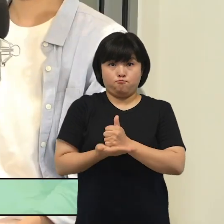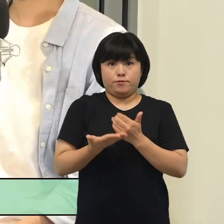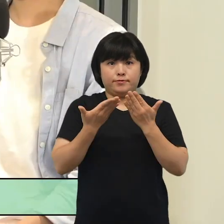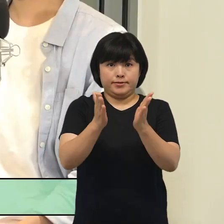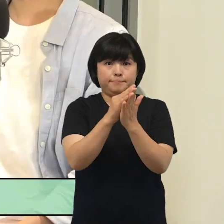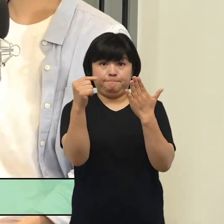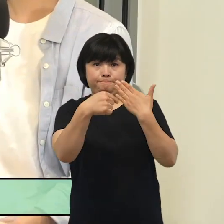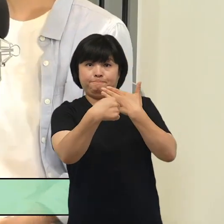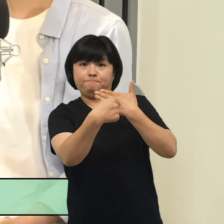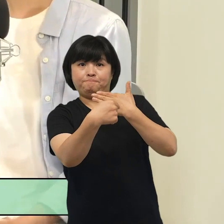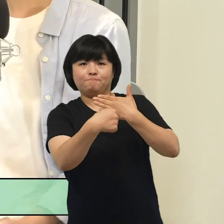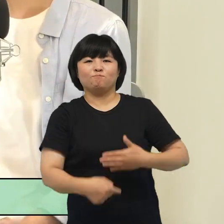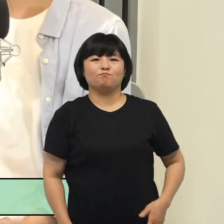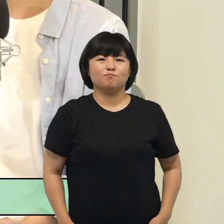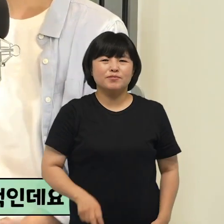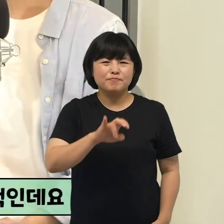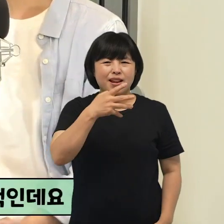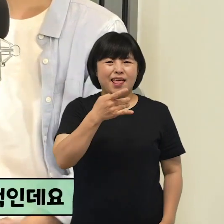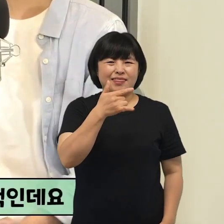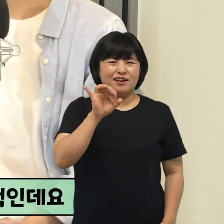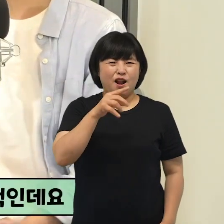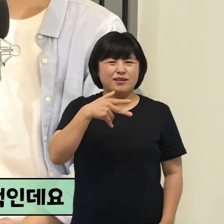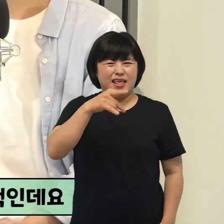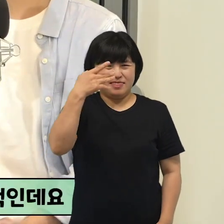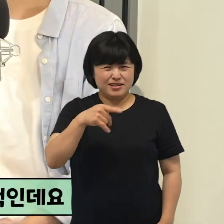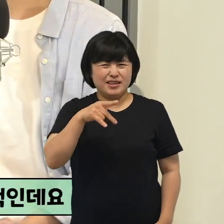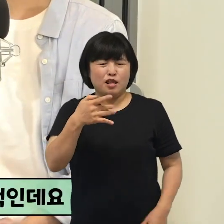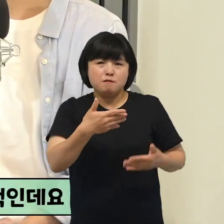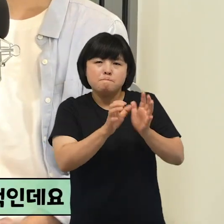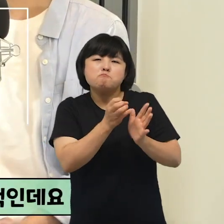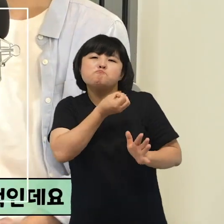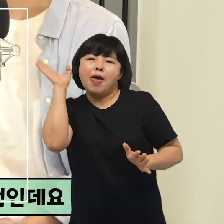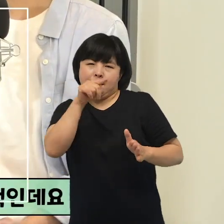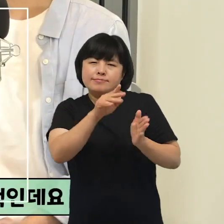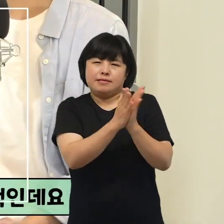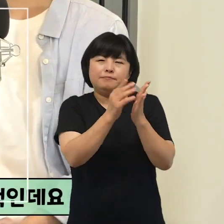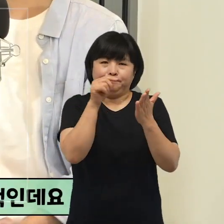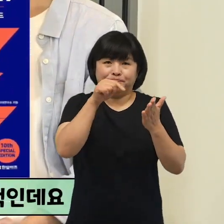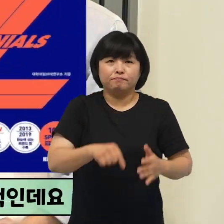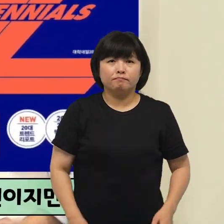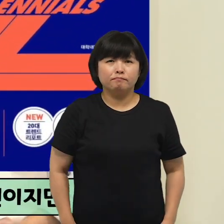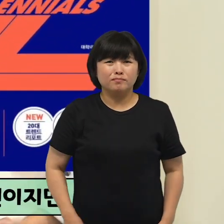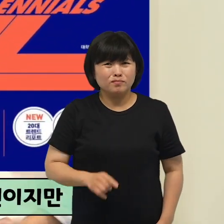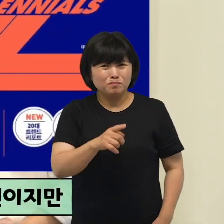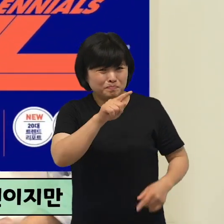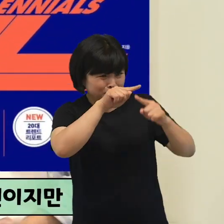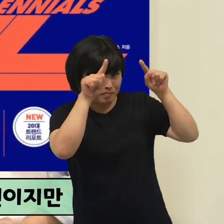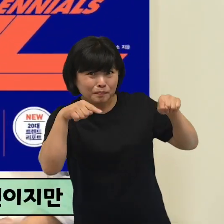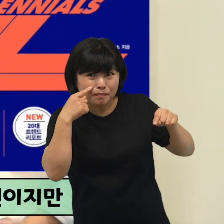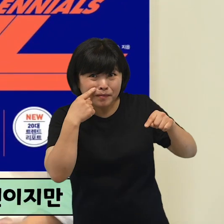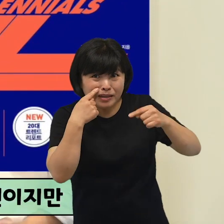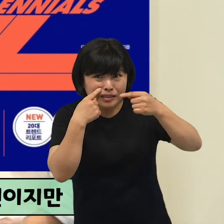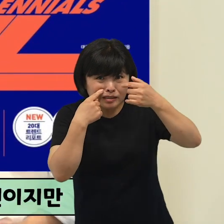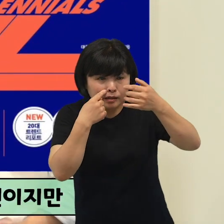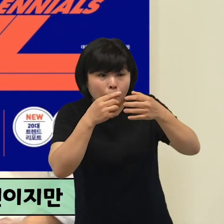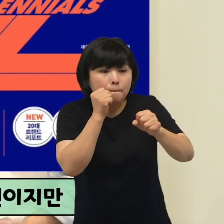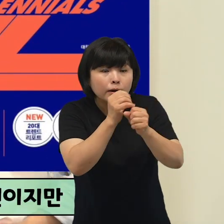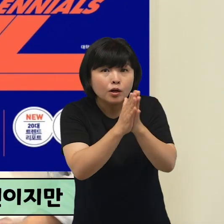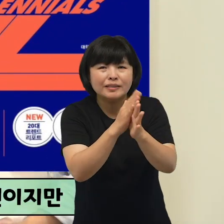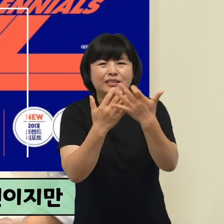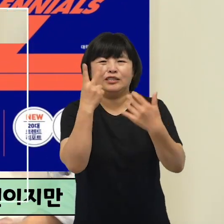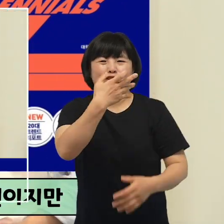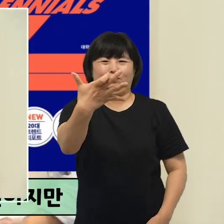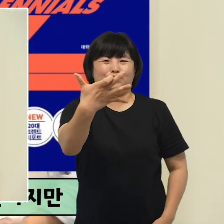제가 추천해드릴 책은 이 밀레니얼 Z세대 트렌드라는 책인데요. 지금 화면에 보이는 거는